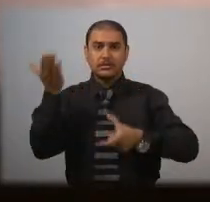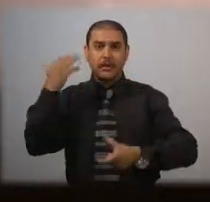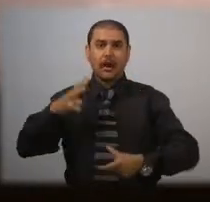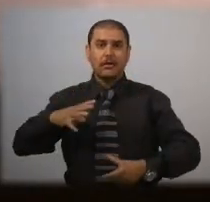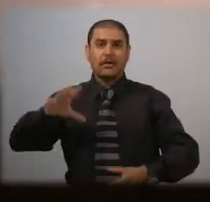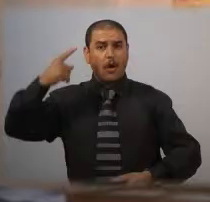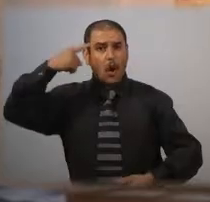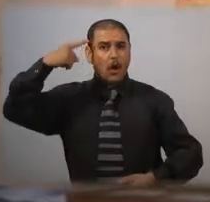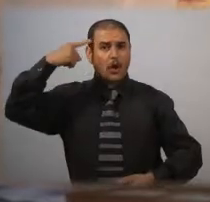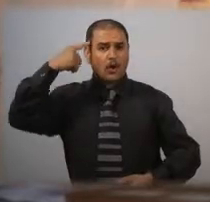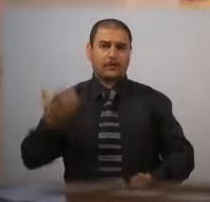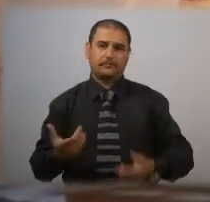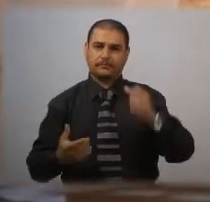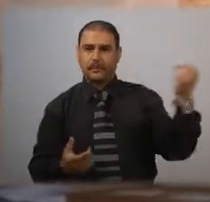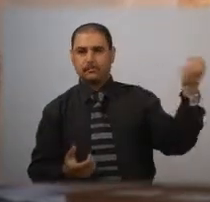استنى شوي